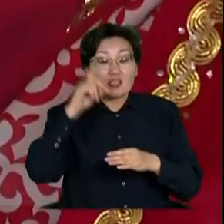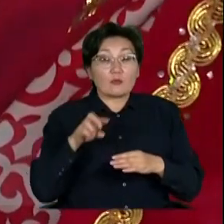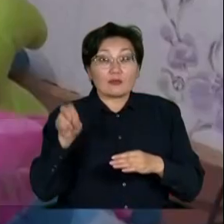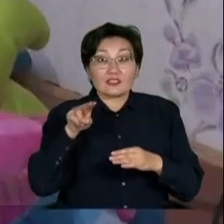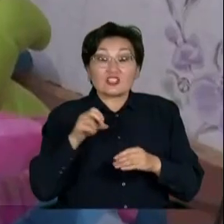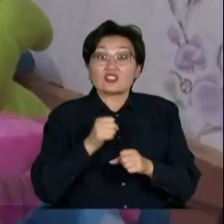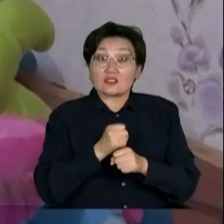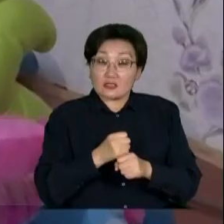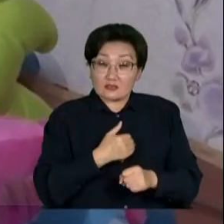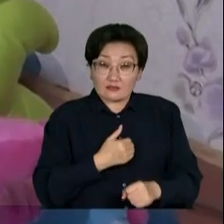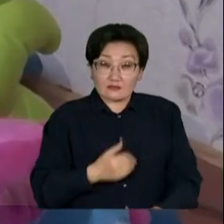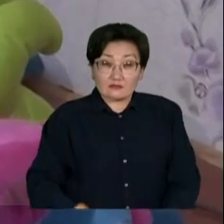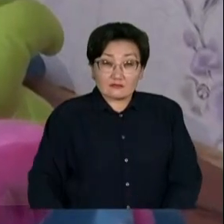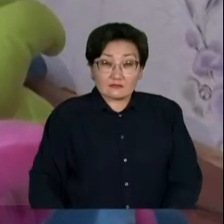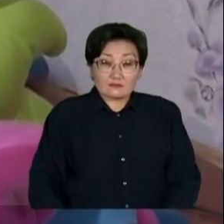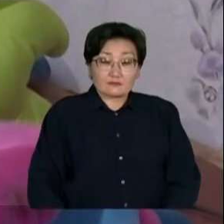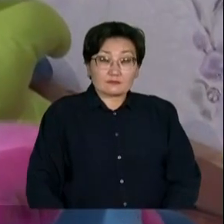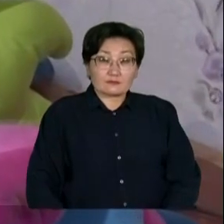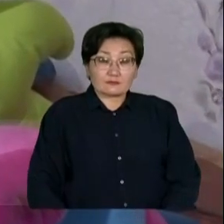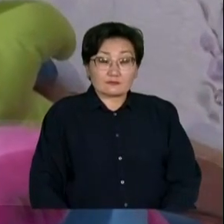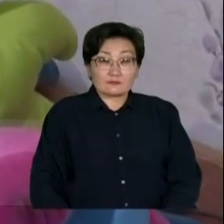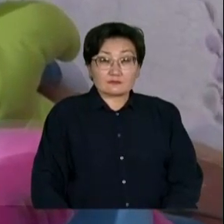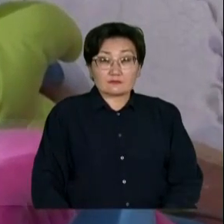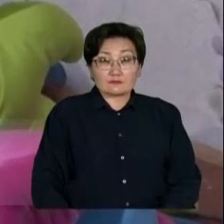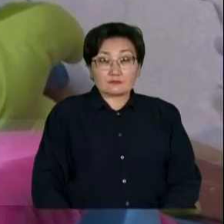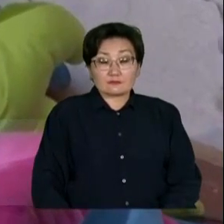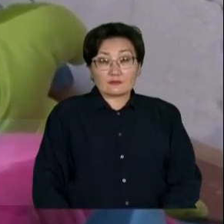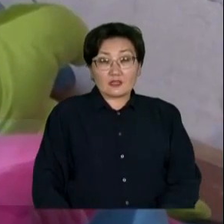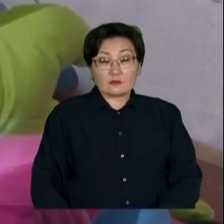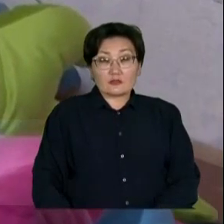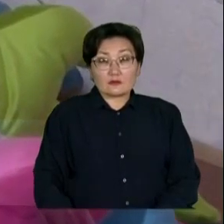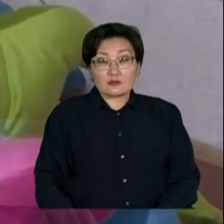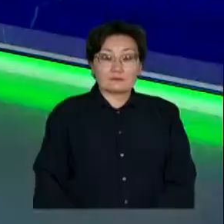мақсаты да бар. Асқар Сәрсенұлы, Төрехан Әділбекұлы, Алматы телеарнасы, Қызылорда облысы.